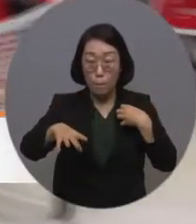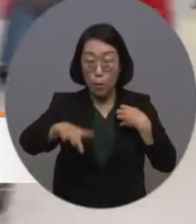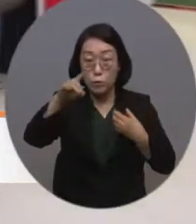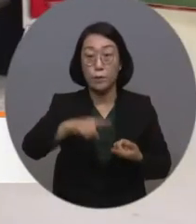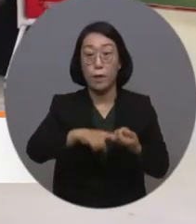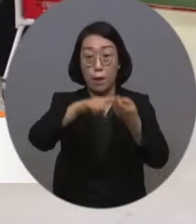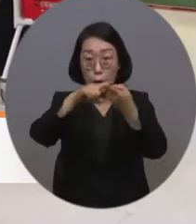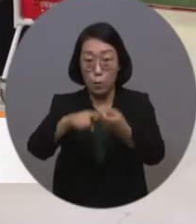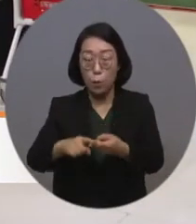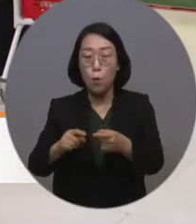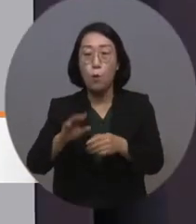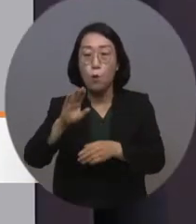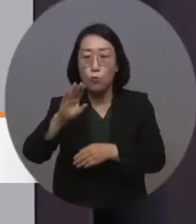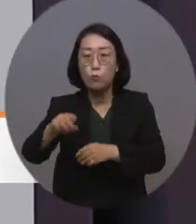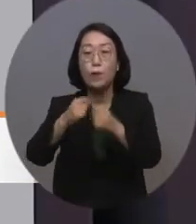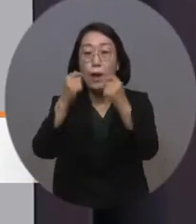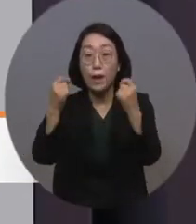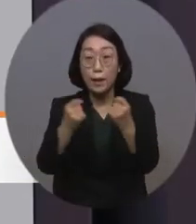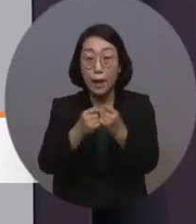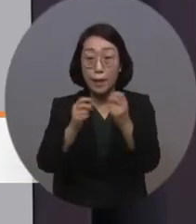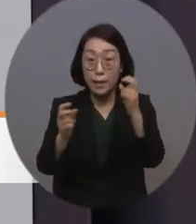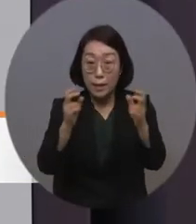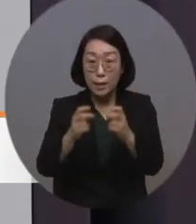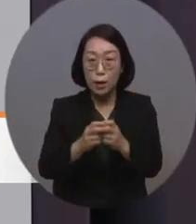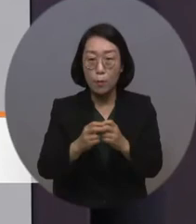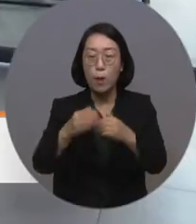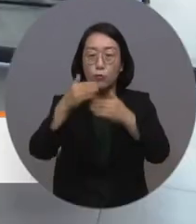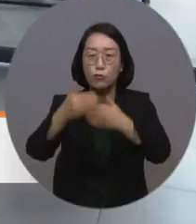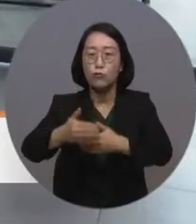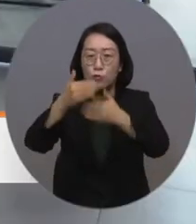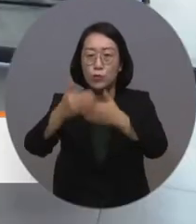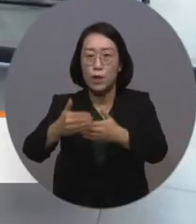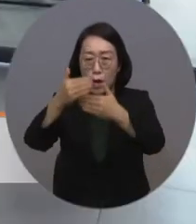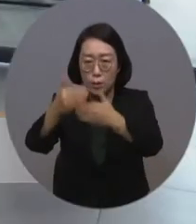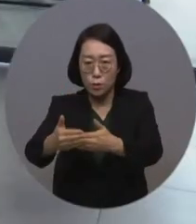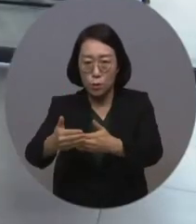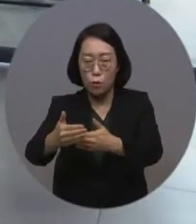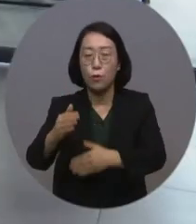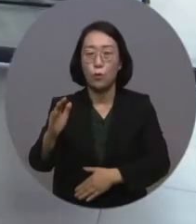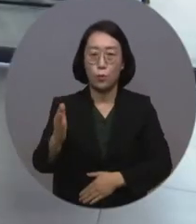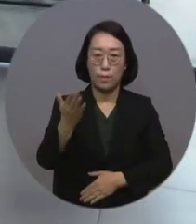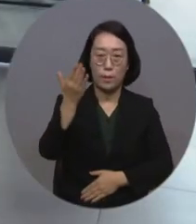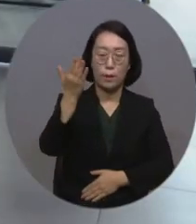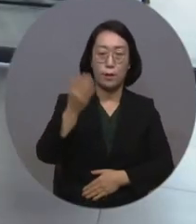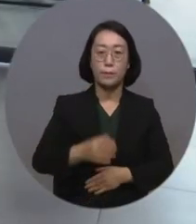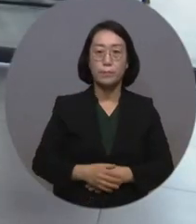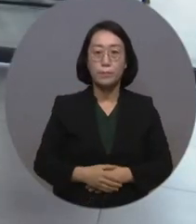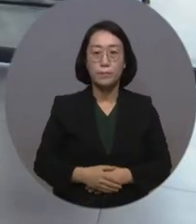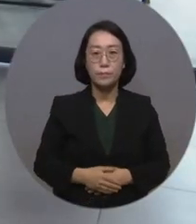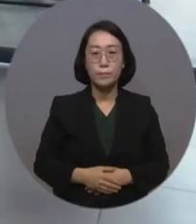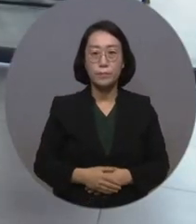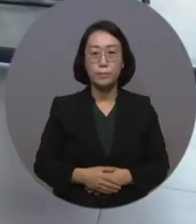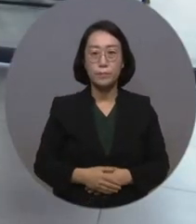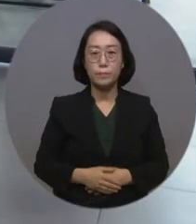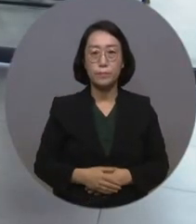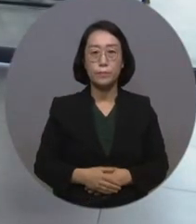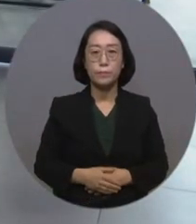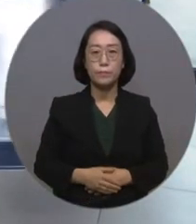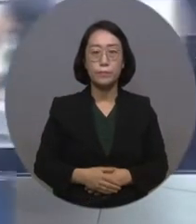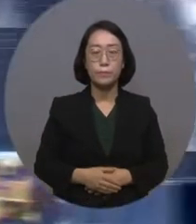민간 부분은 규모에 따라 순차적으로 시행될 예정입니다. 복지TV 뉴스 이가연입니다.